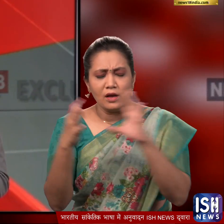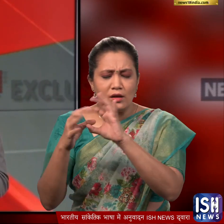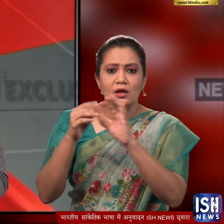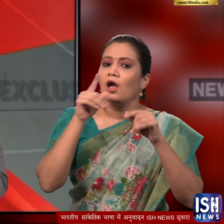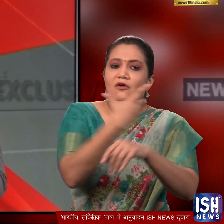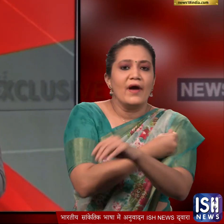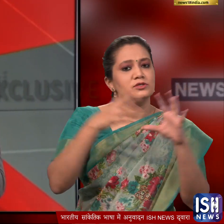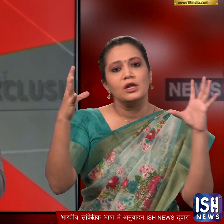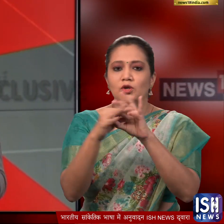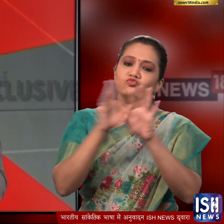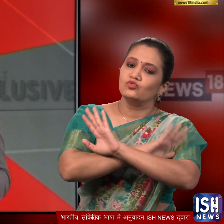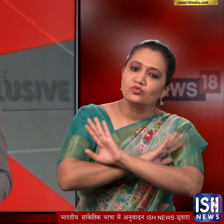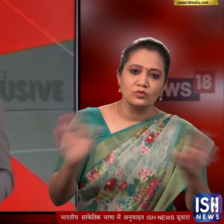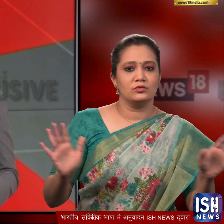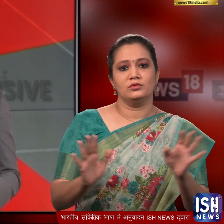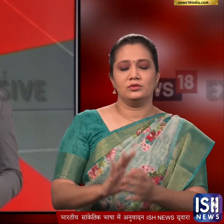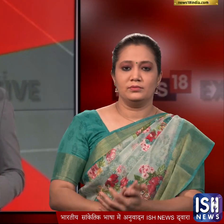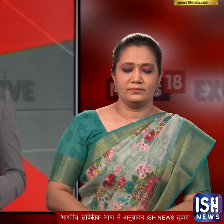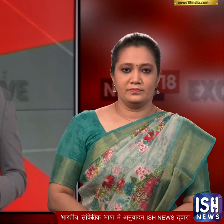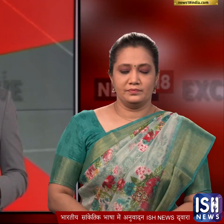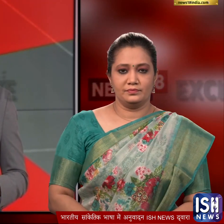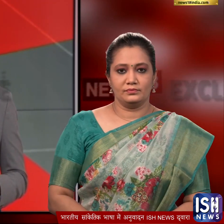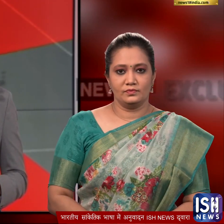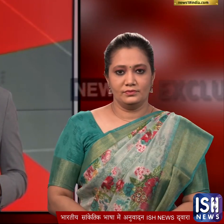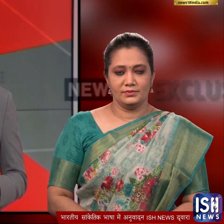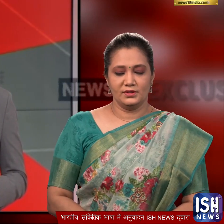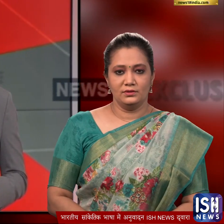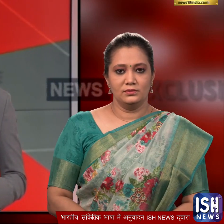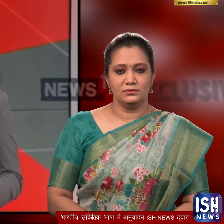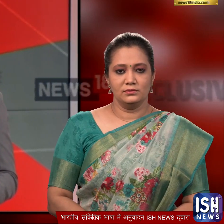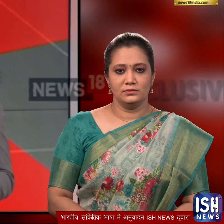के पीछे वैक्सीन की वजह नहीं होने का दावा किया।